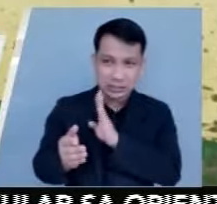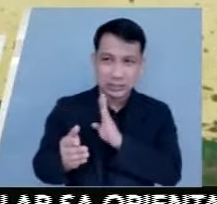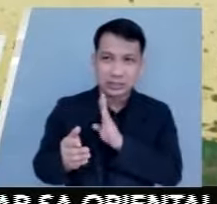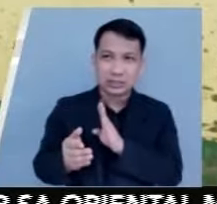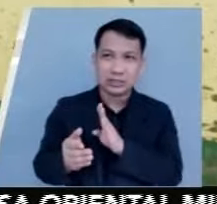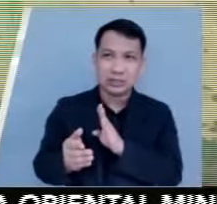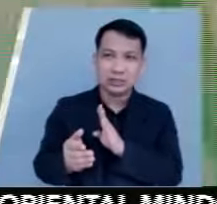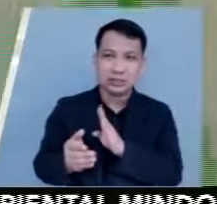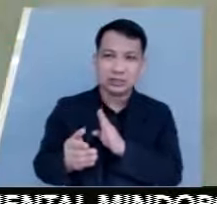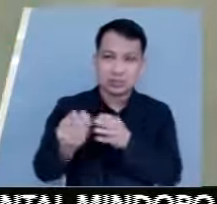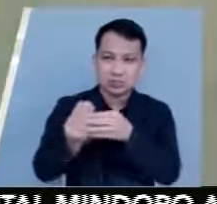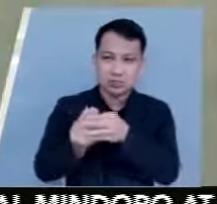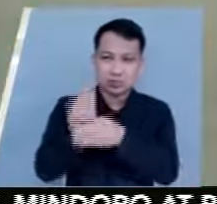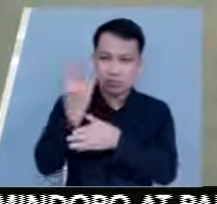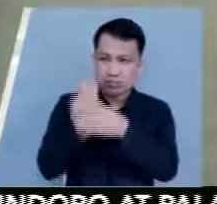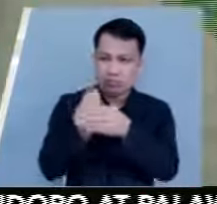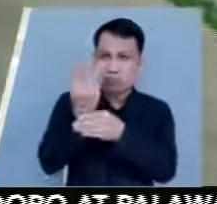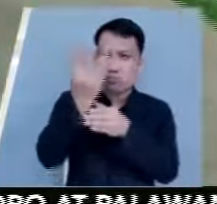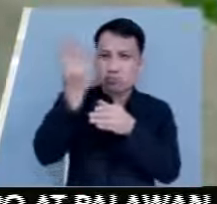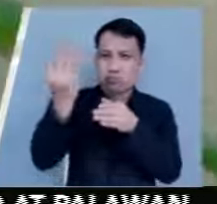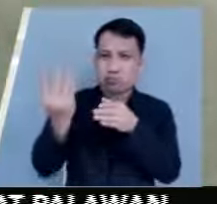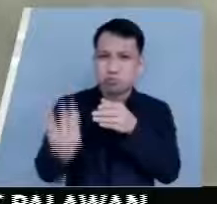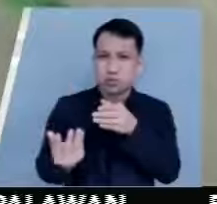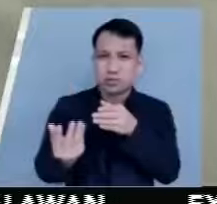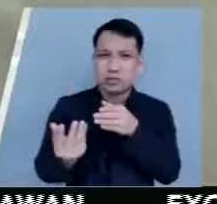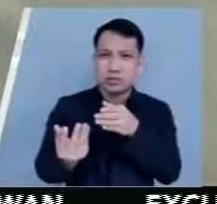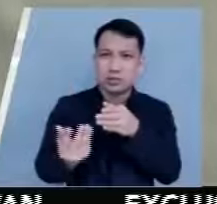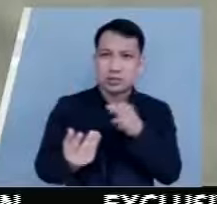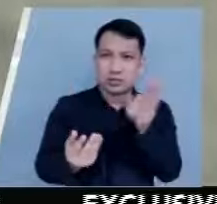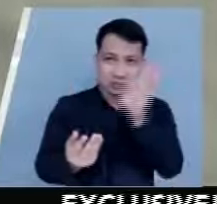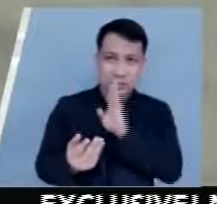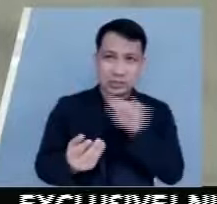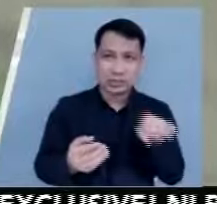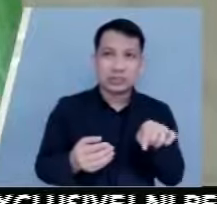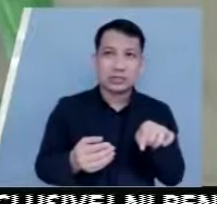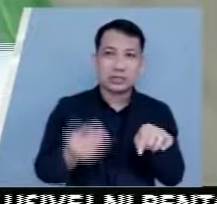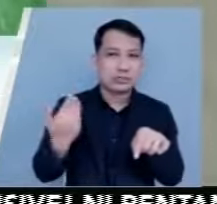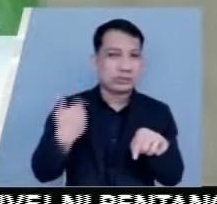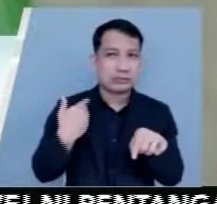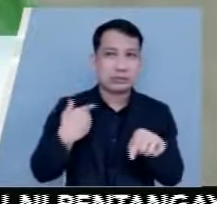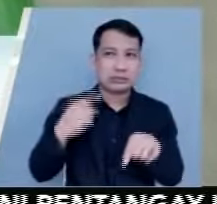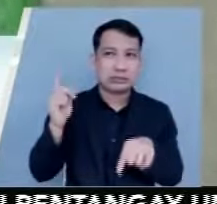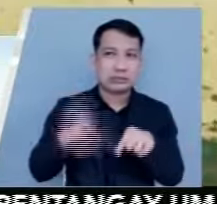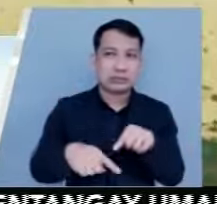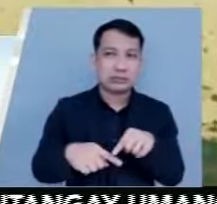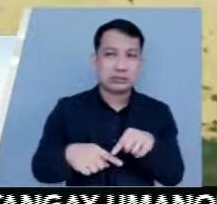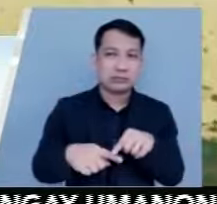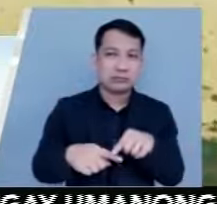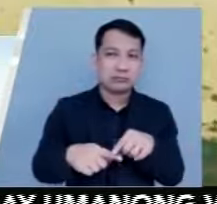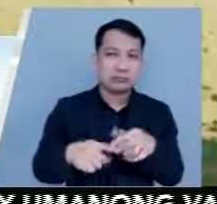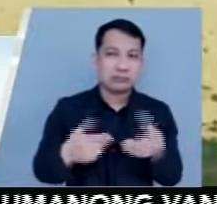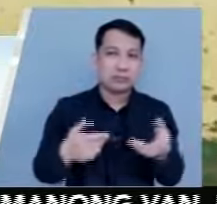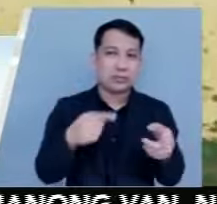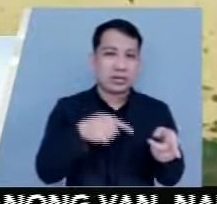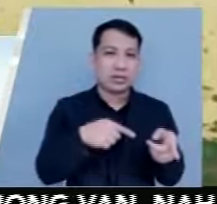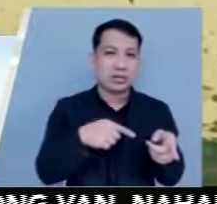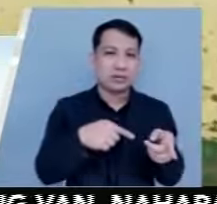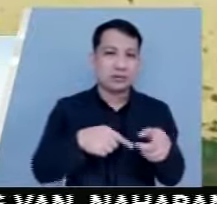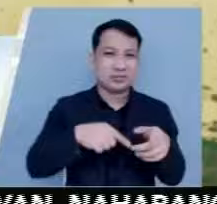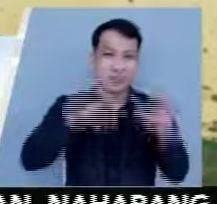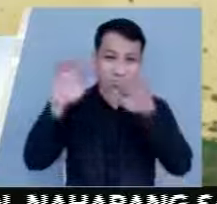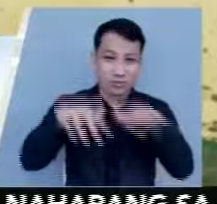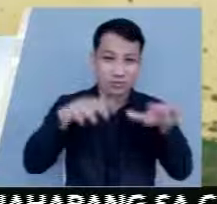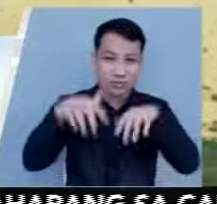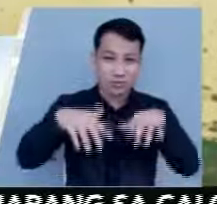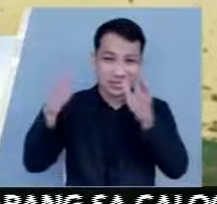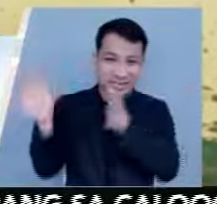supli. Din itong putol-putol at hindi na nakabarog. Ano siya? Sa ulan at hangin,